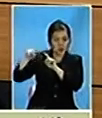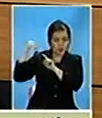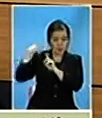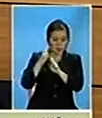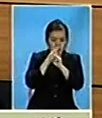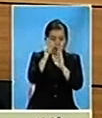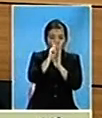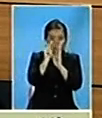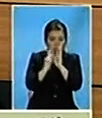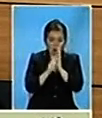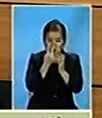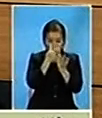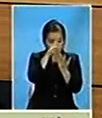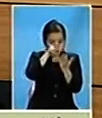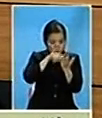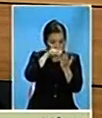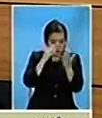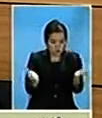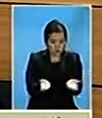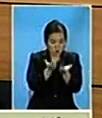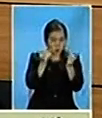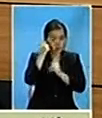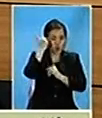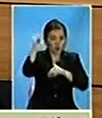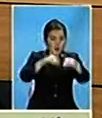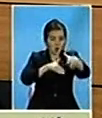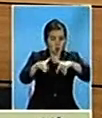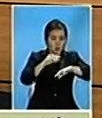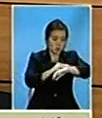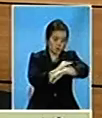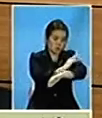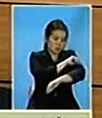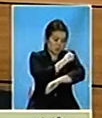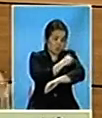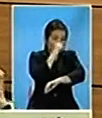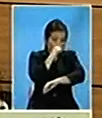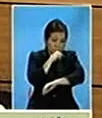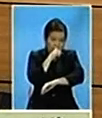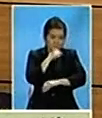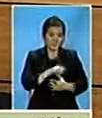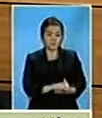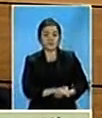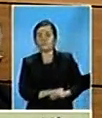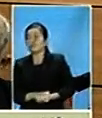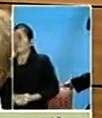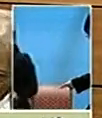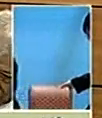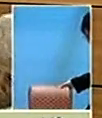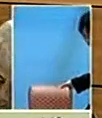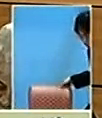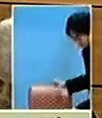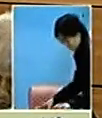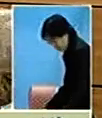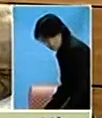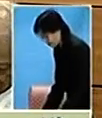บ.พระราชบัญญัติคุ้มครองส่งเสริมภูมิปัญญาการแพทย์แผนไทยเนี่ยนะครับก็มีส่วนหนึ่งที่แตกต่างกันที่ทางท่านกรรม